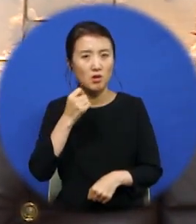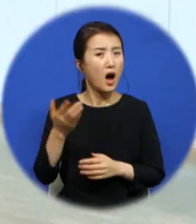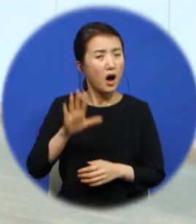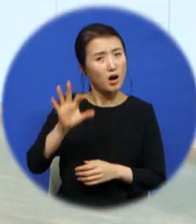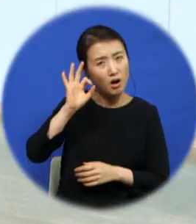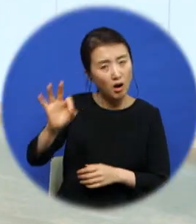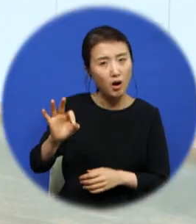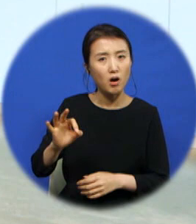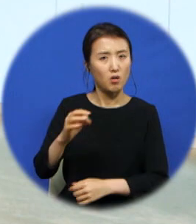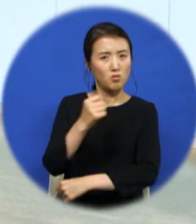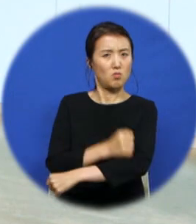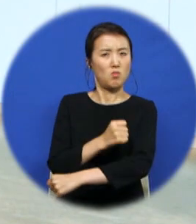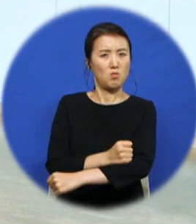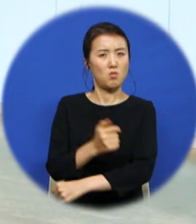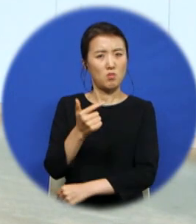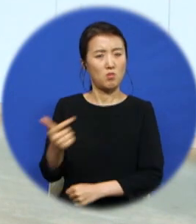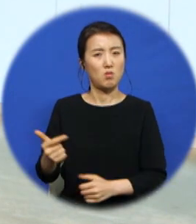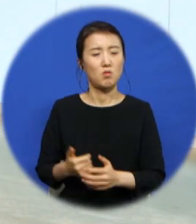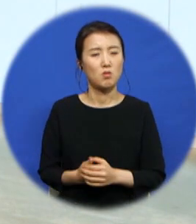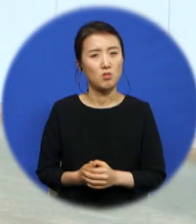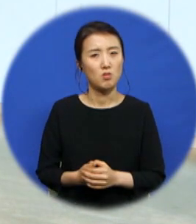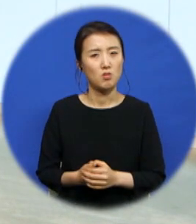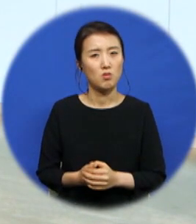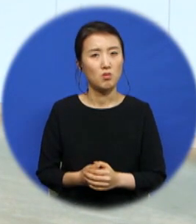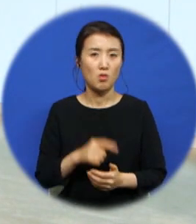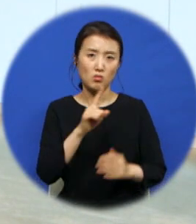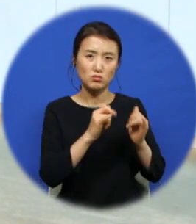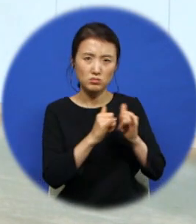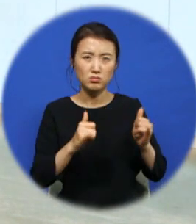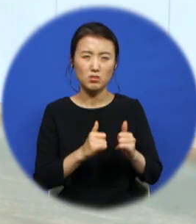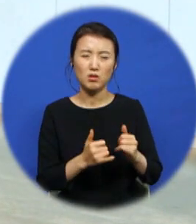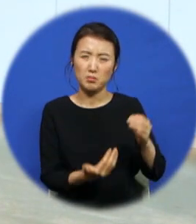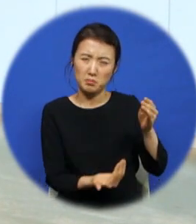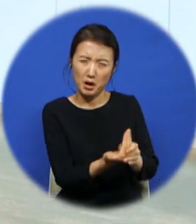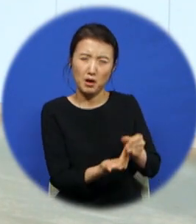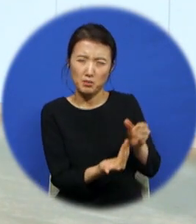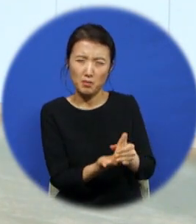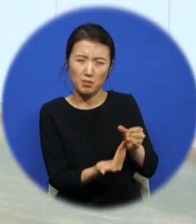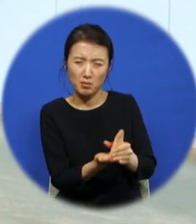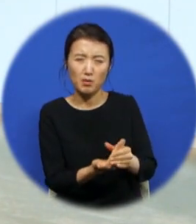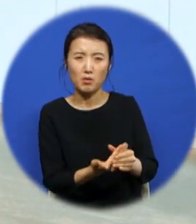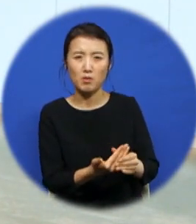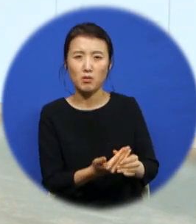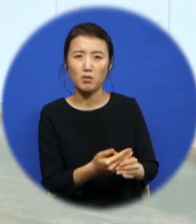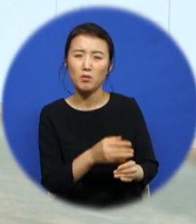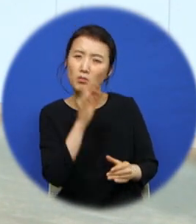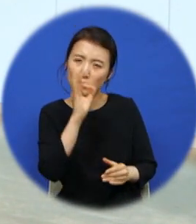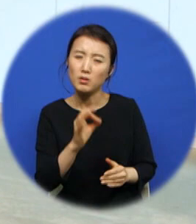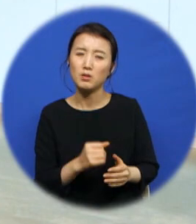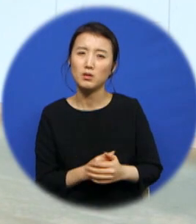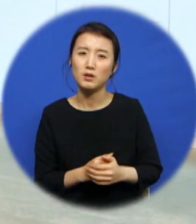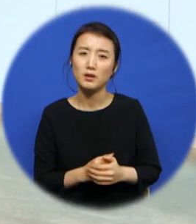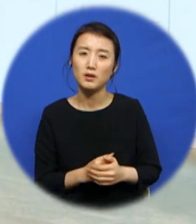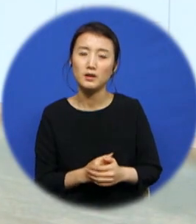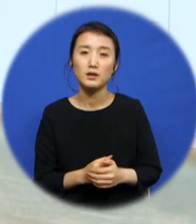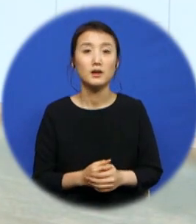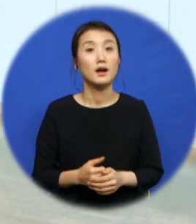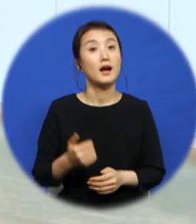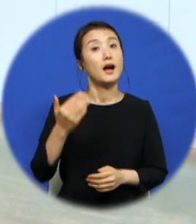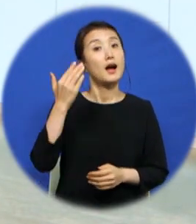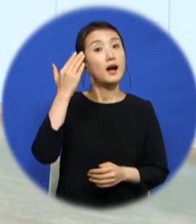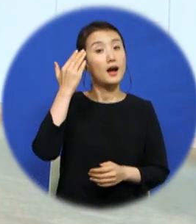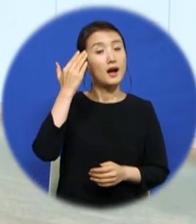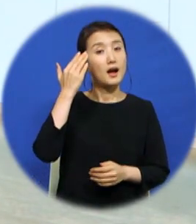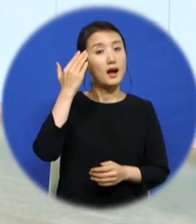기회를 그렇게 이게 좀 잘 산다는 것이 우리가 정말 있게 우리도 유익해요 되지만 다른 사람의 삶을